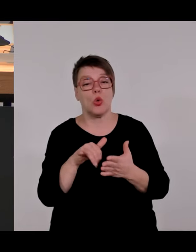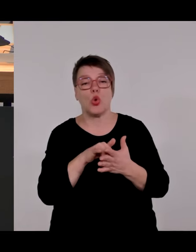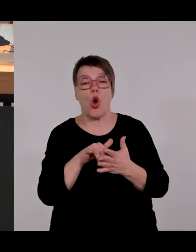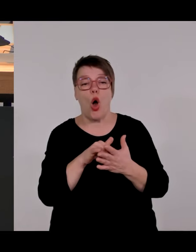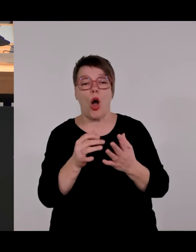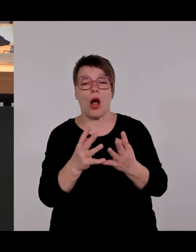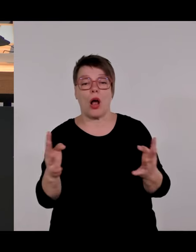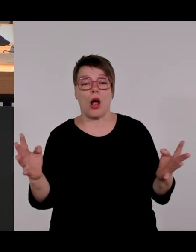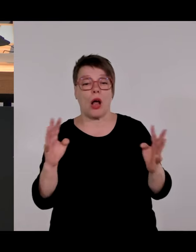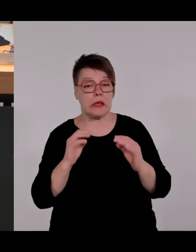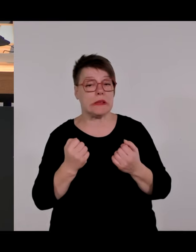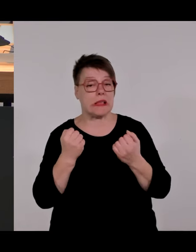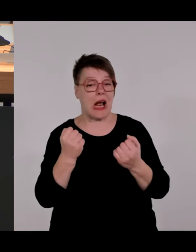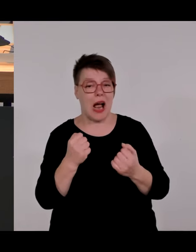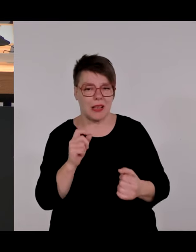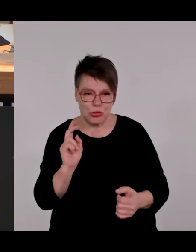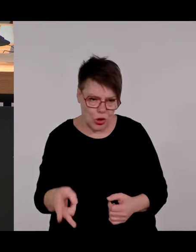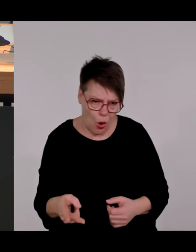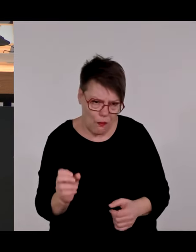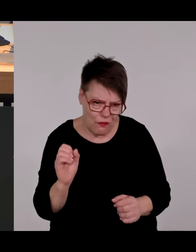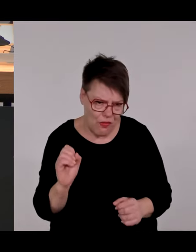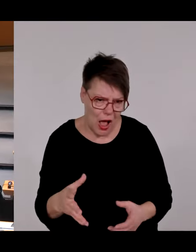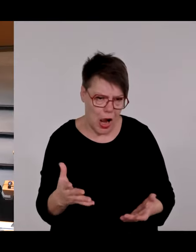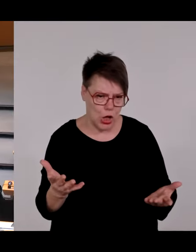diesen Falschbehauptungen.